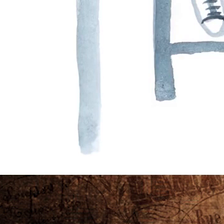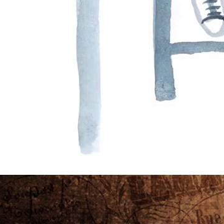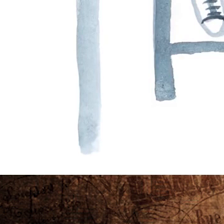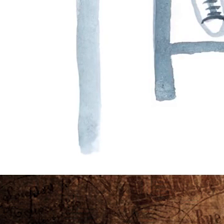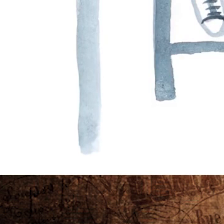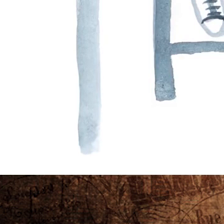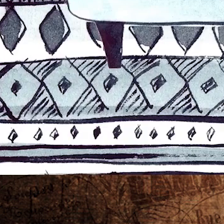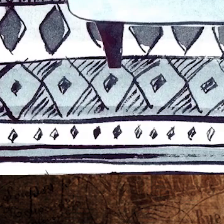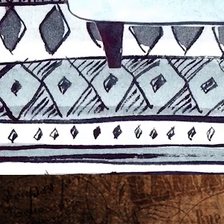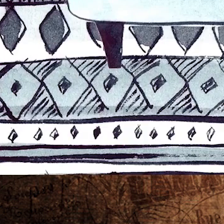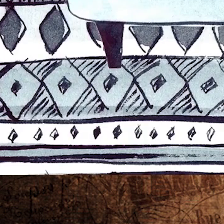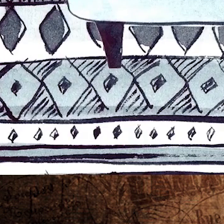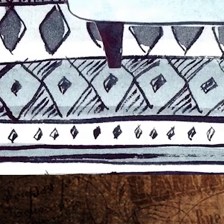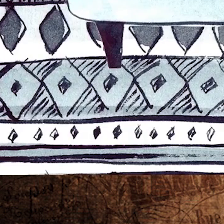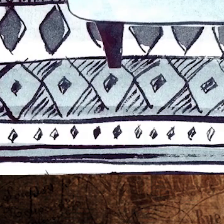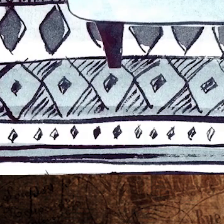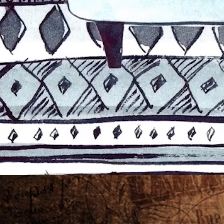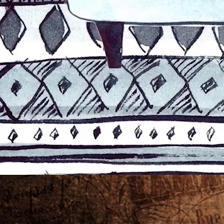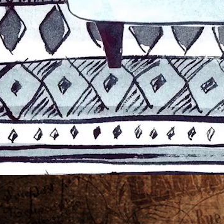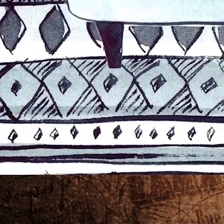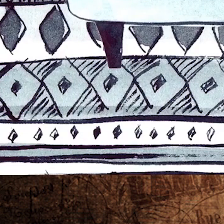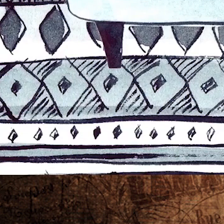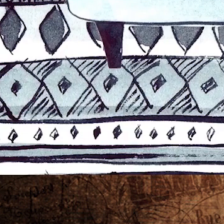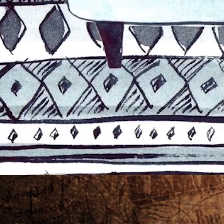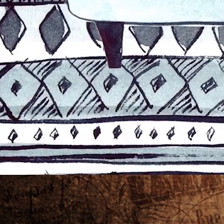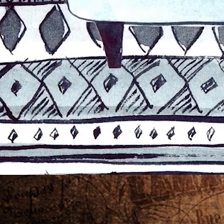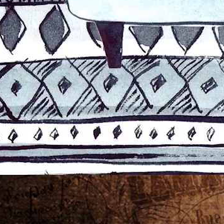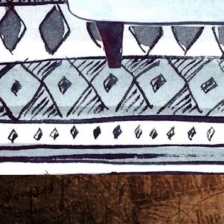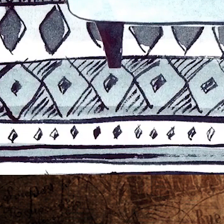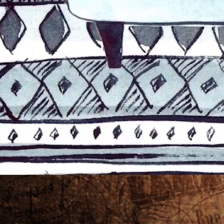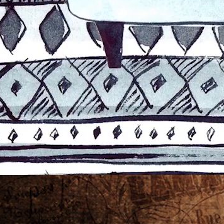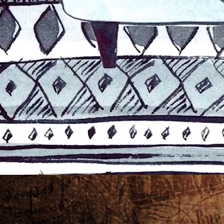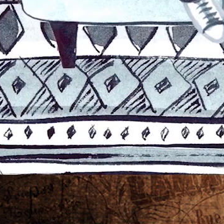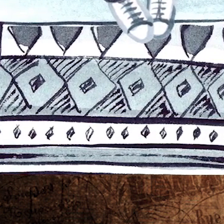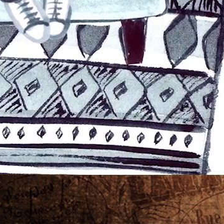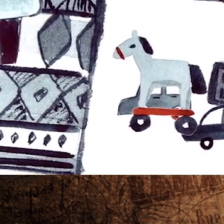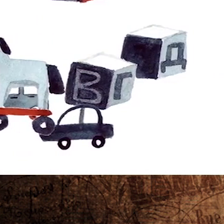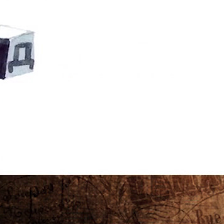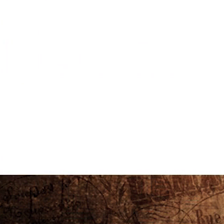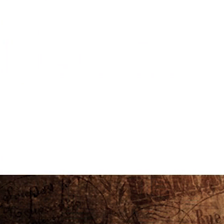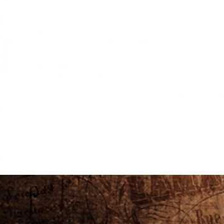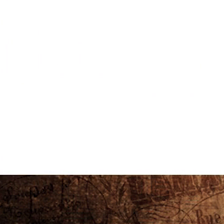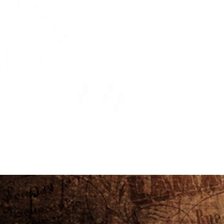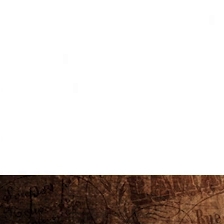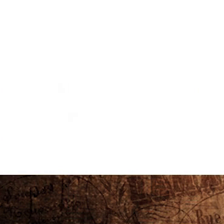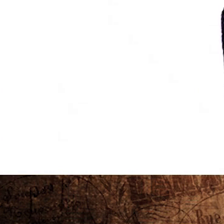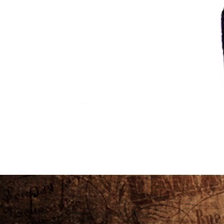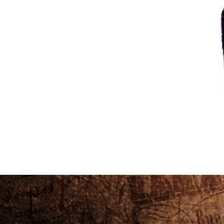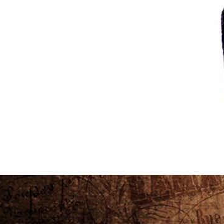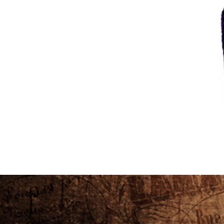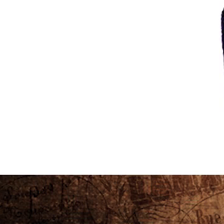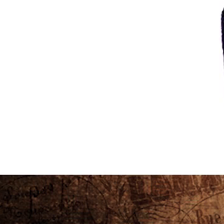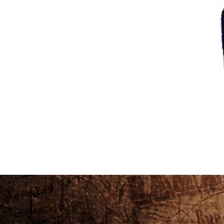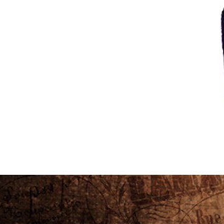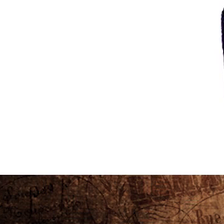младший брат и понятно почему мы так думаем письменный язык очень практичный с помощью писем мы можем отправить свои слова на